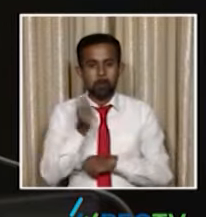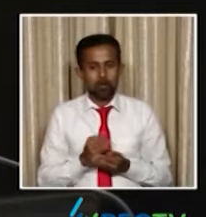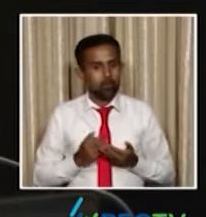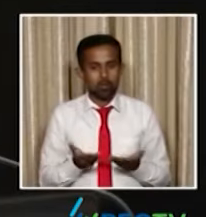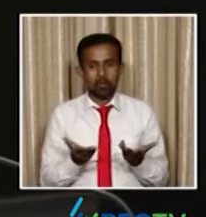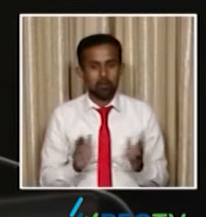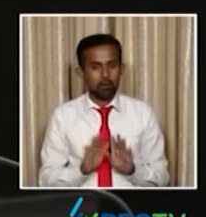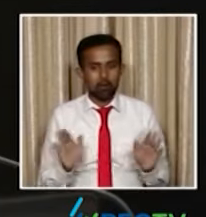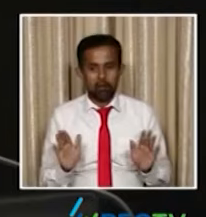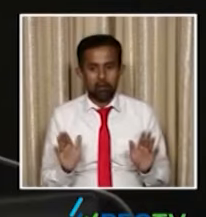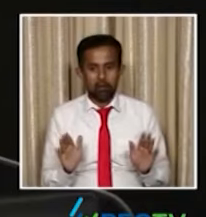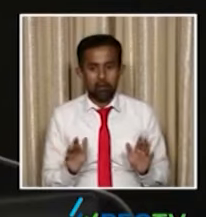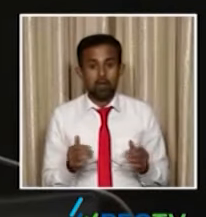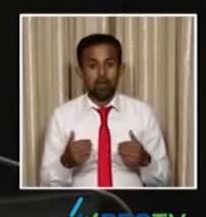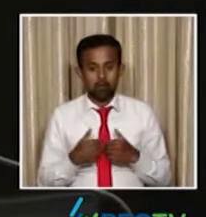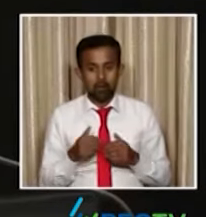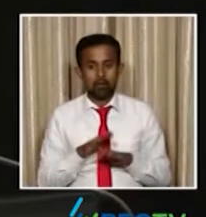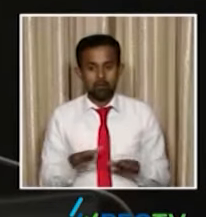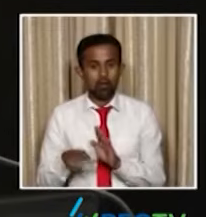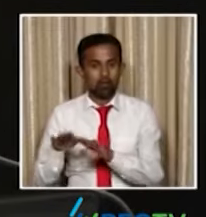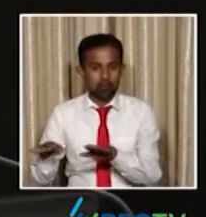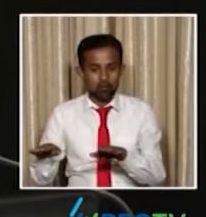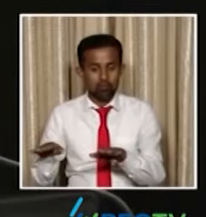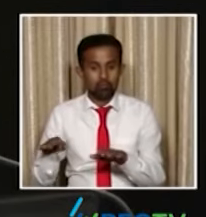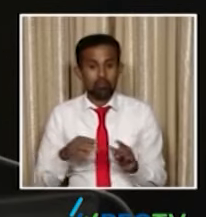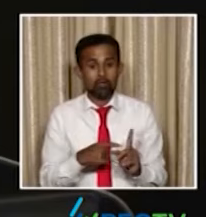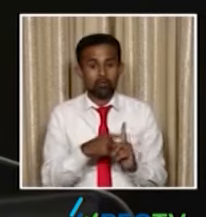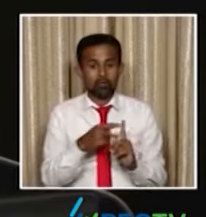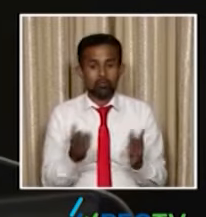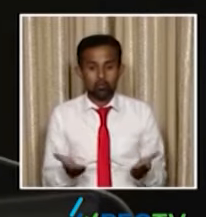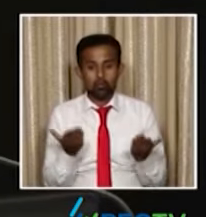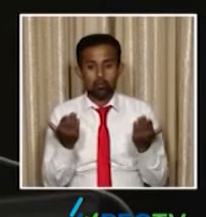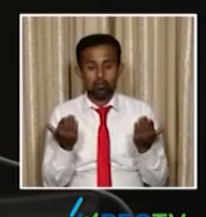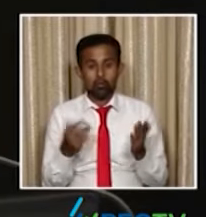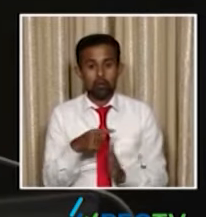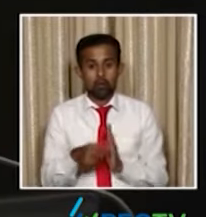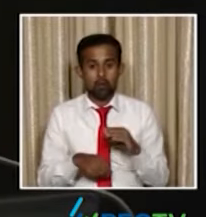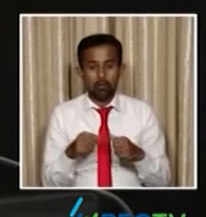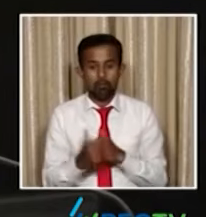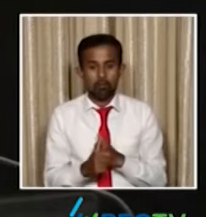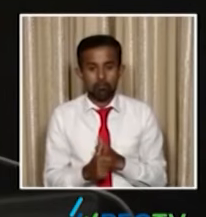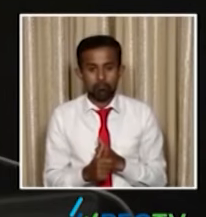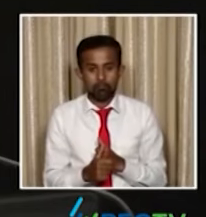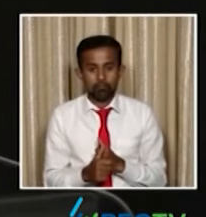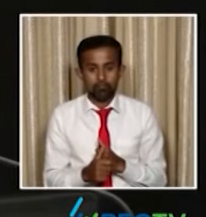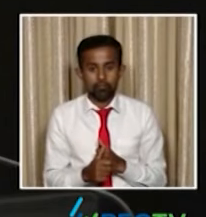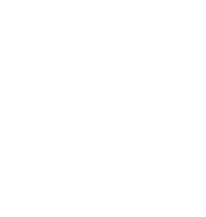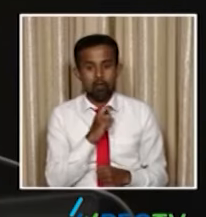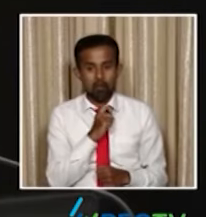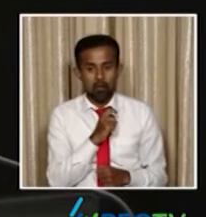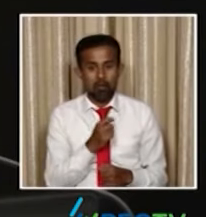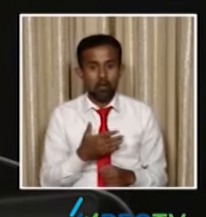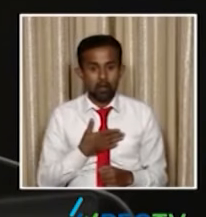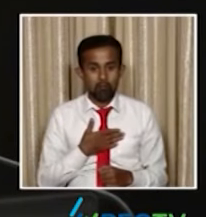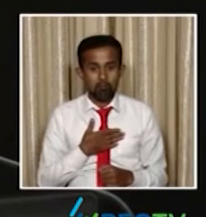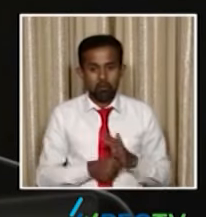යන්නේ නැහැ. එතනට යන්නේ නැති ඇයි? අපේ දරුවොත් රටේ දරුවොත් මේ සංවර්ධනයේ දිනුන භුක්ති විඳින්න පුළුවන් රට දේශපාලනය හදන්න. එහෙම හදන්න කෑ ගහනකොට